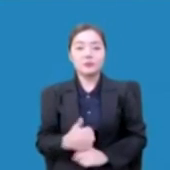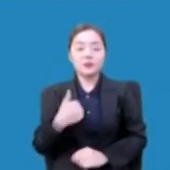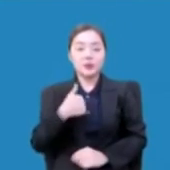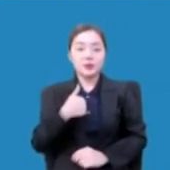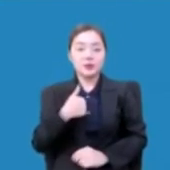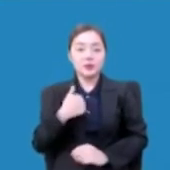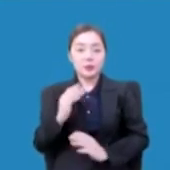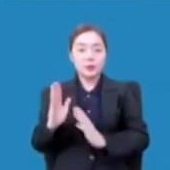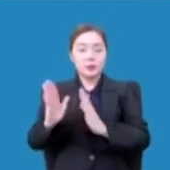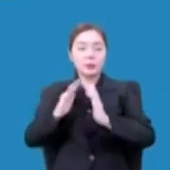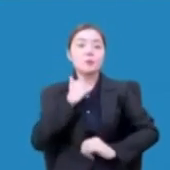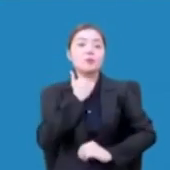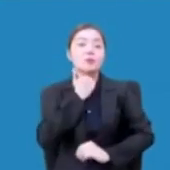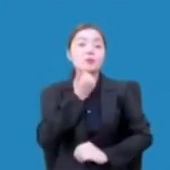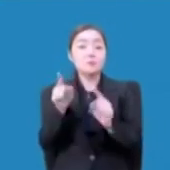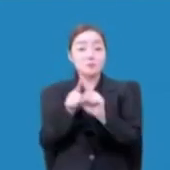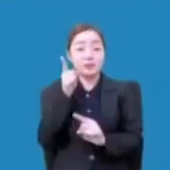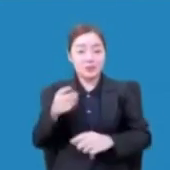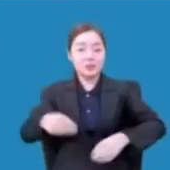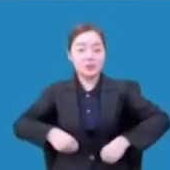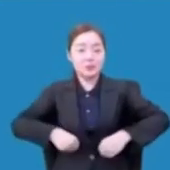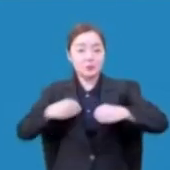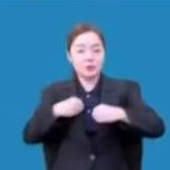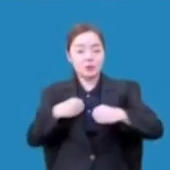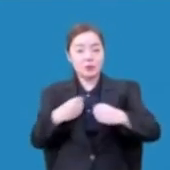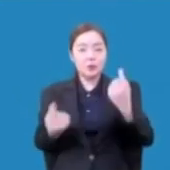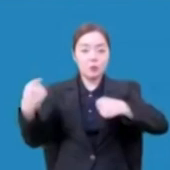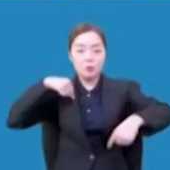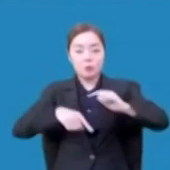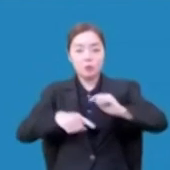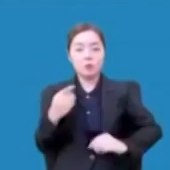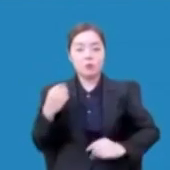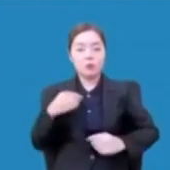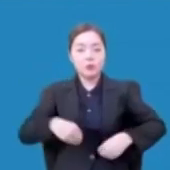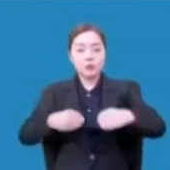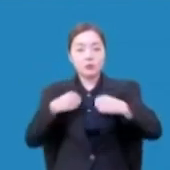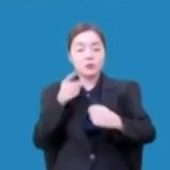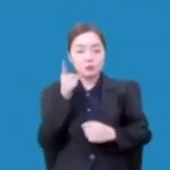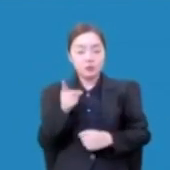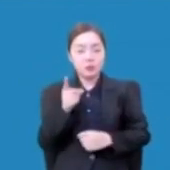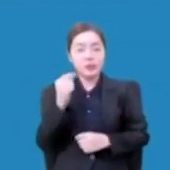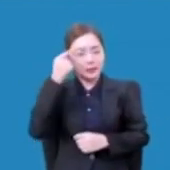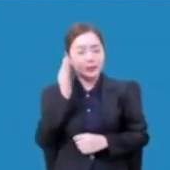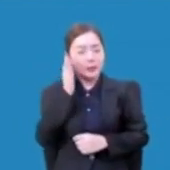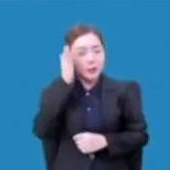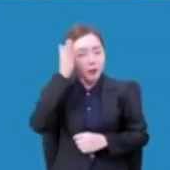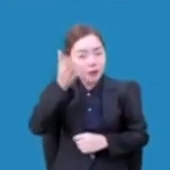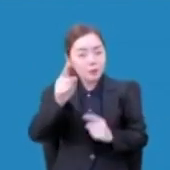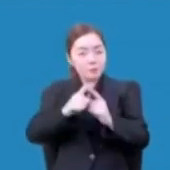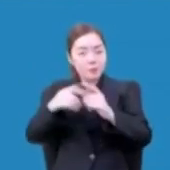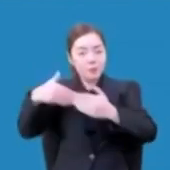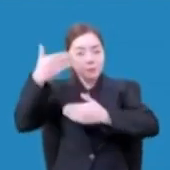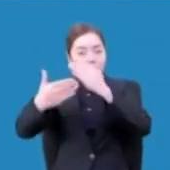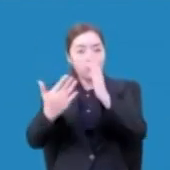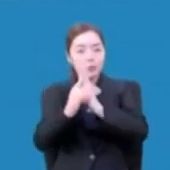เสียงจริงลีลาท่าทางจริงสักวันหนึ่งสุดที่ชัย AI อาจมีอารมณ์และจิตวิญญาณของสุดที่ชัย